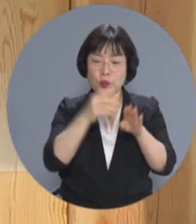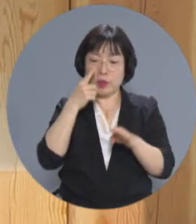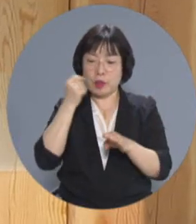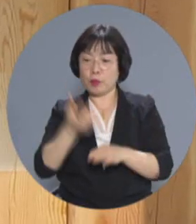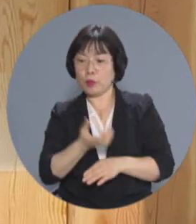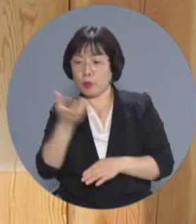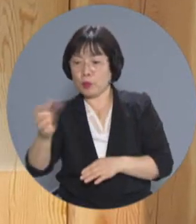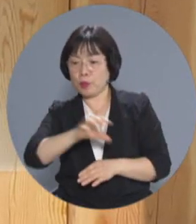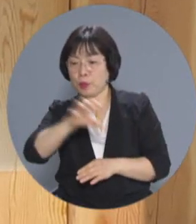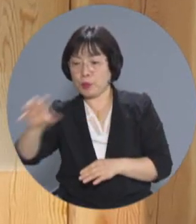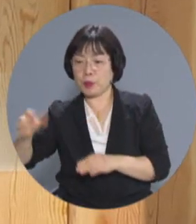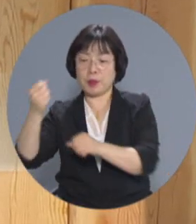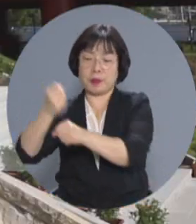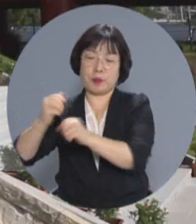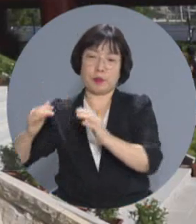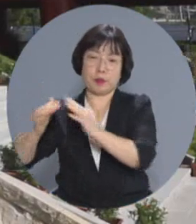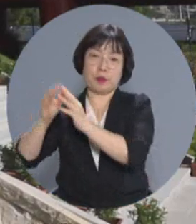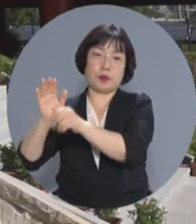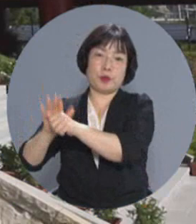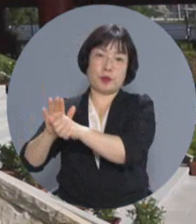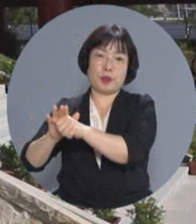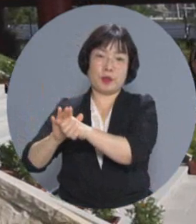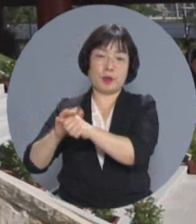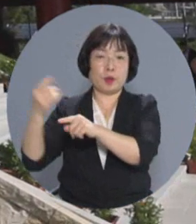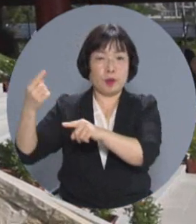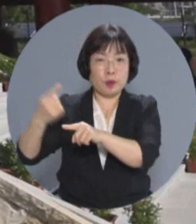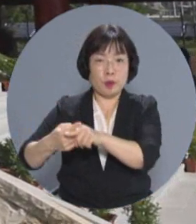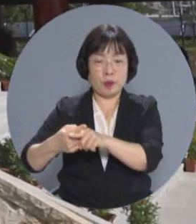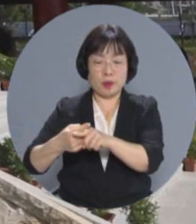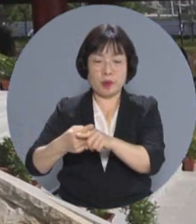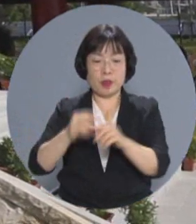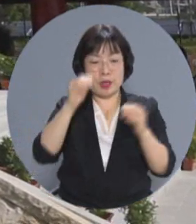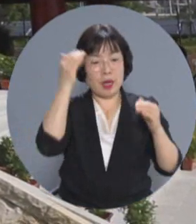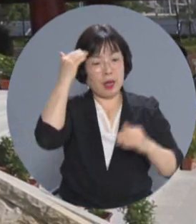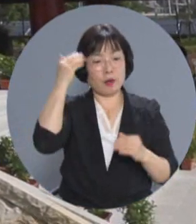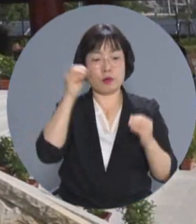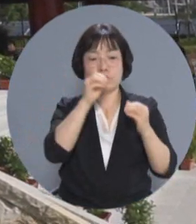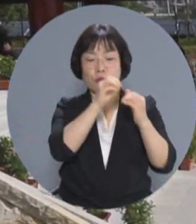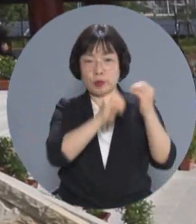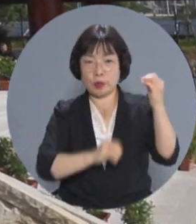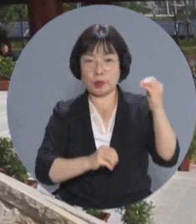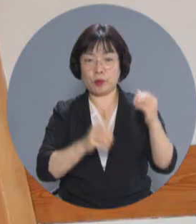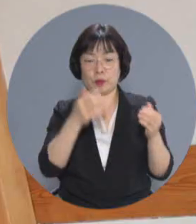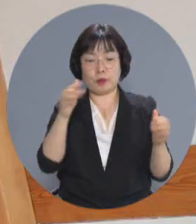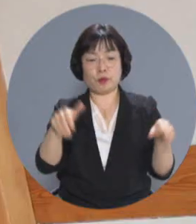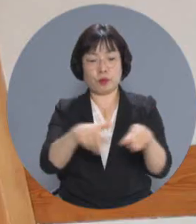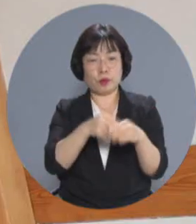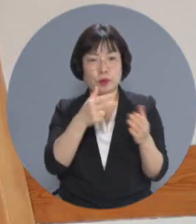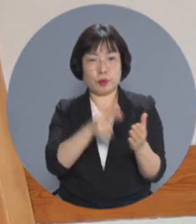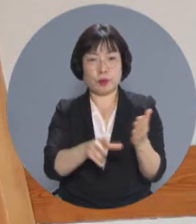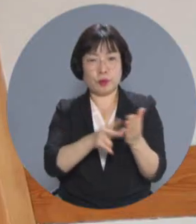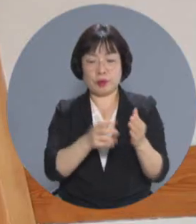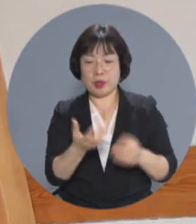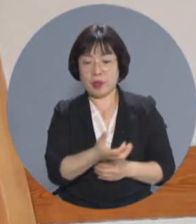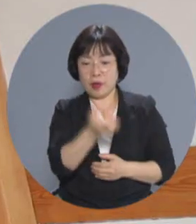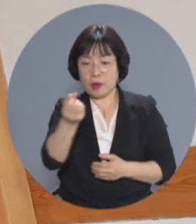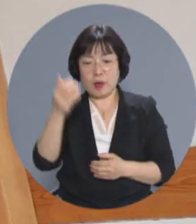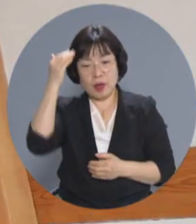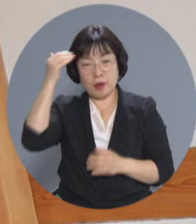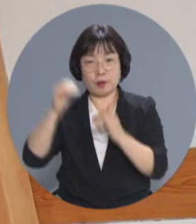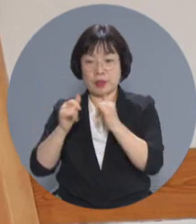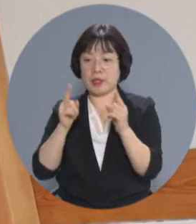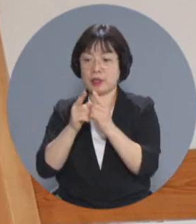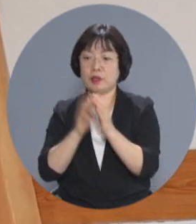간접기 시에 똑같이 건립했습니다 마찬가지로 우리 전통 건축양식과 자재로 우리나라 기술자가